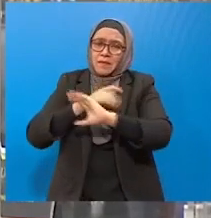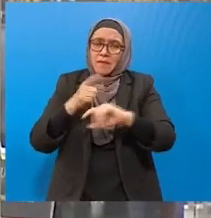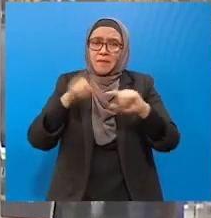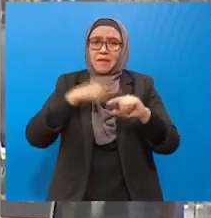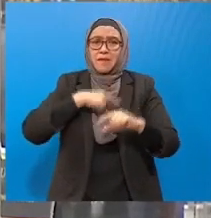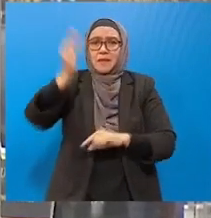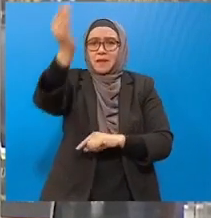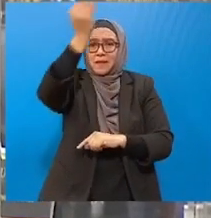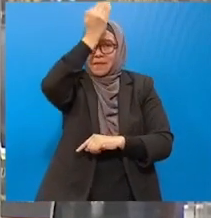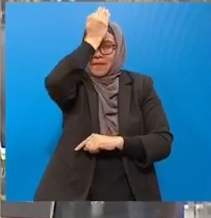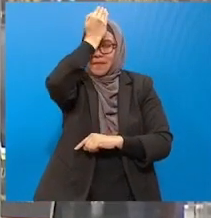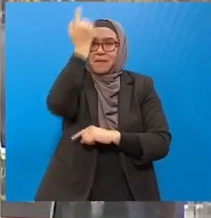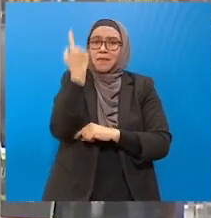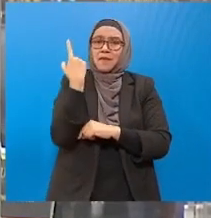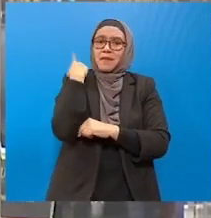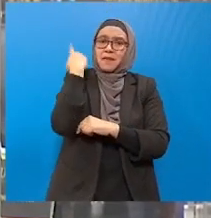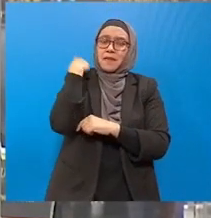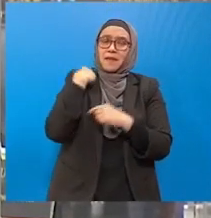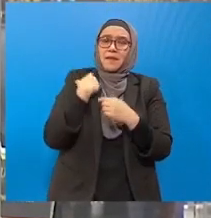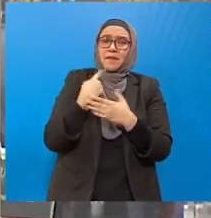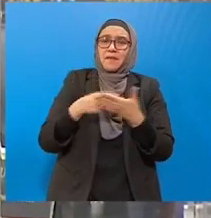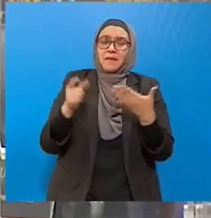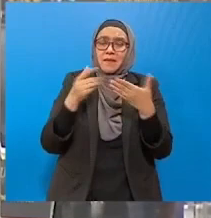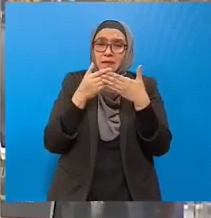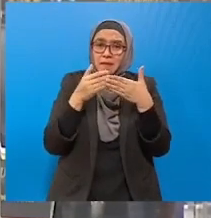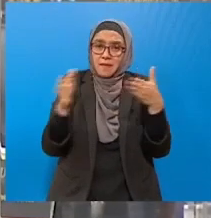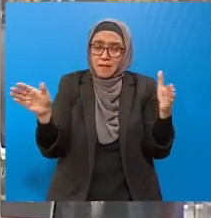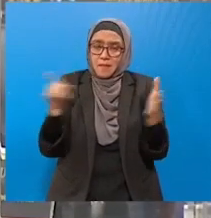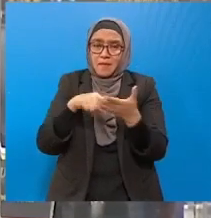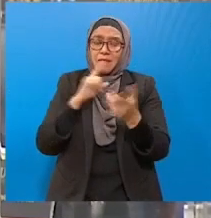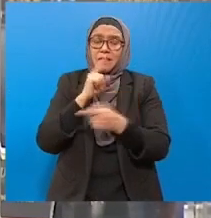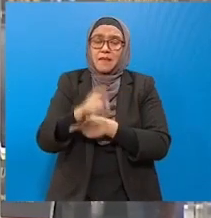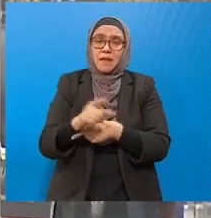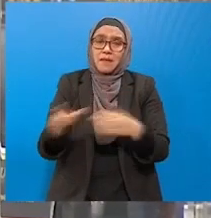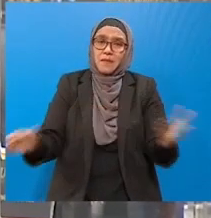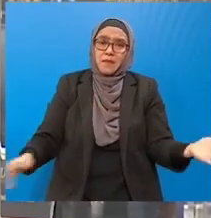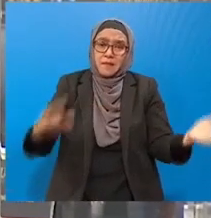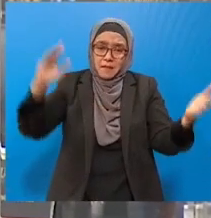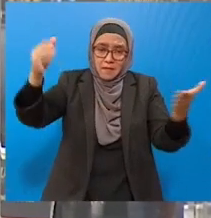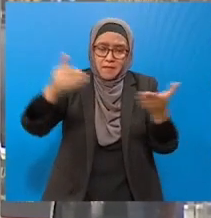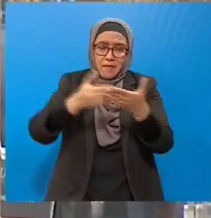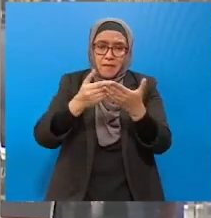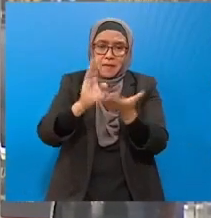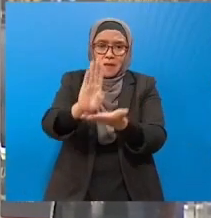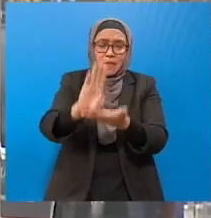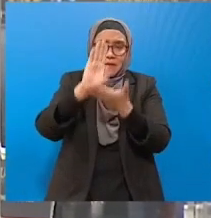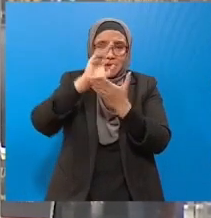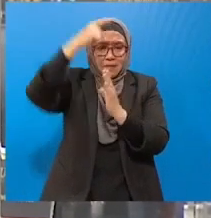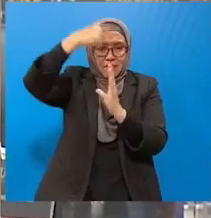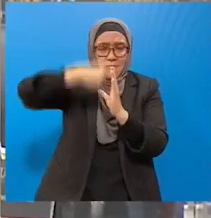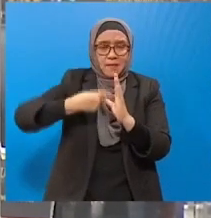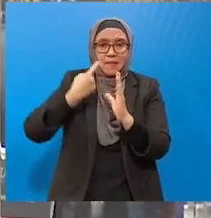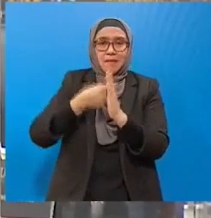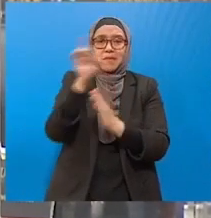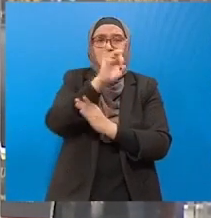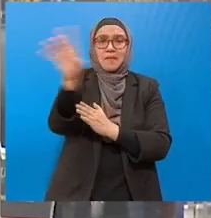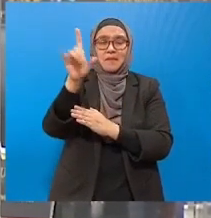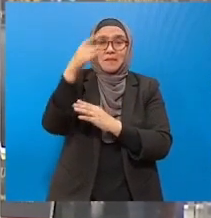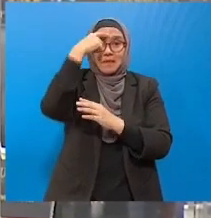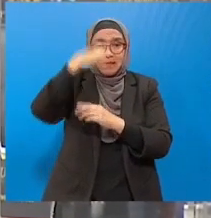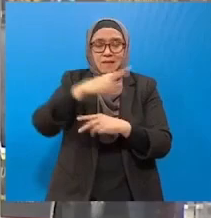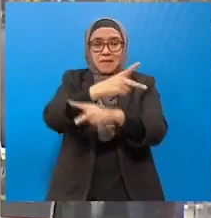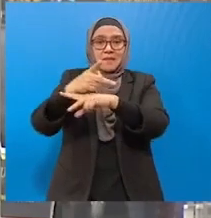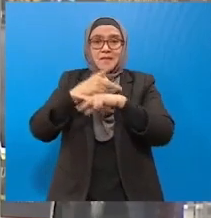kita pembukaan baru-baru Ini pertama memperkenalkan bantuan bulanan atau of kepada penjaga oke yang berpendapatan lebih